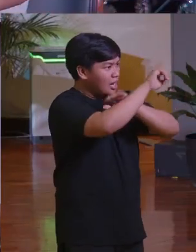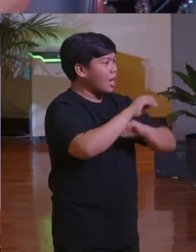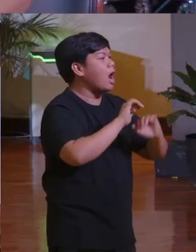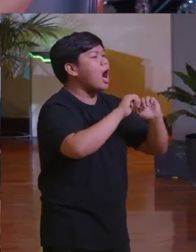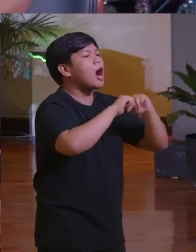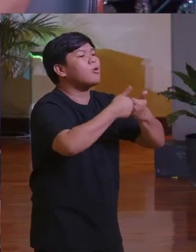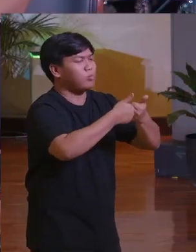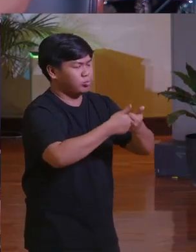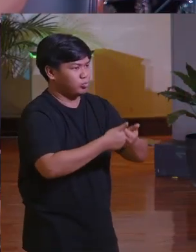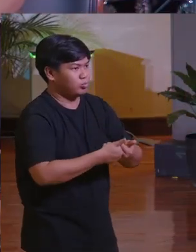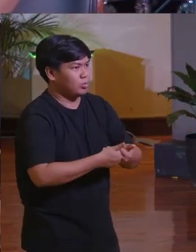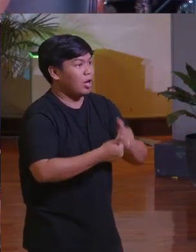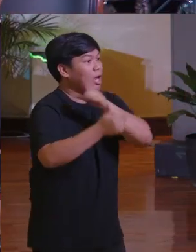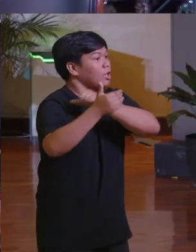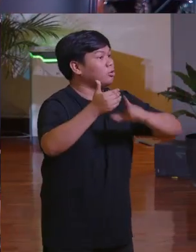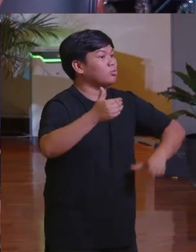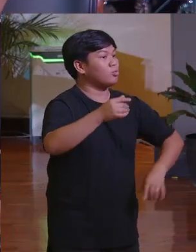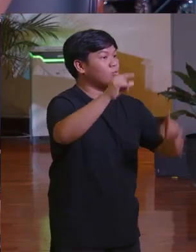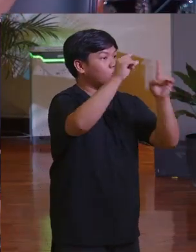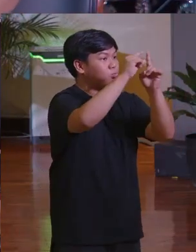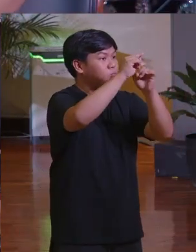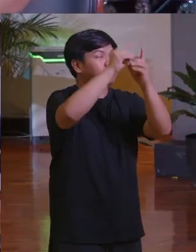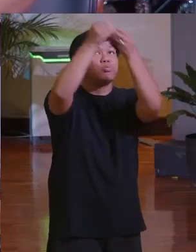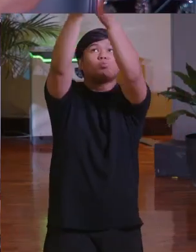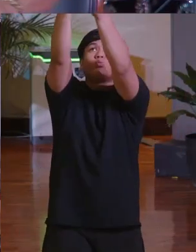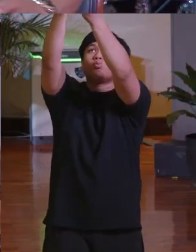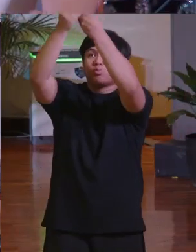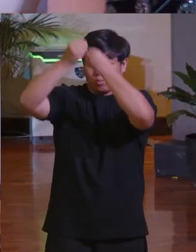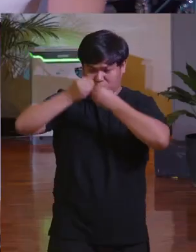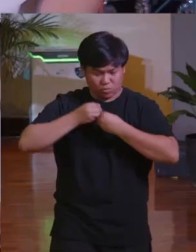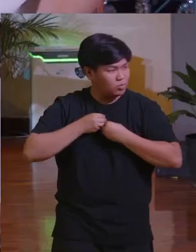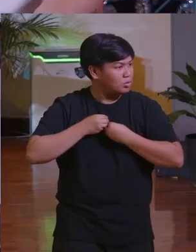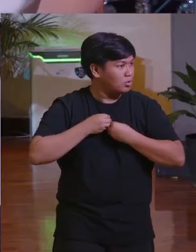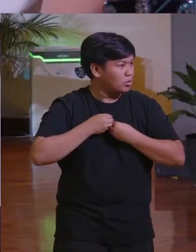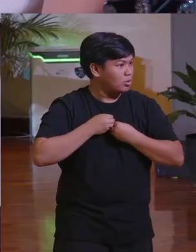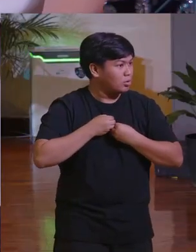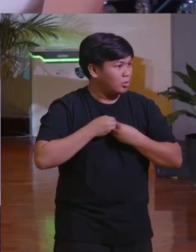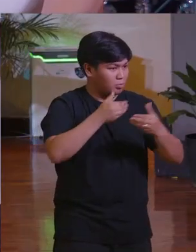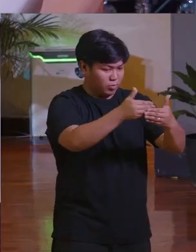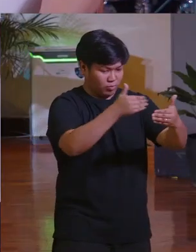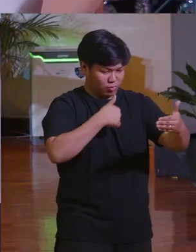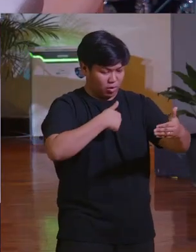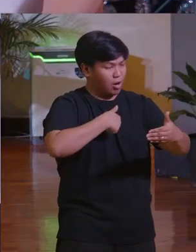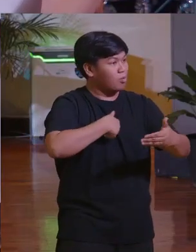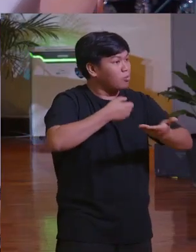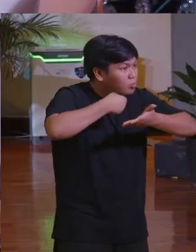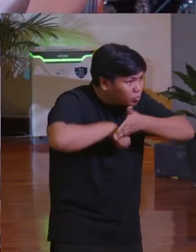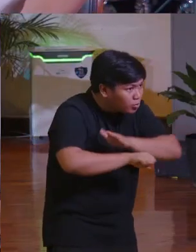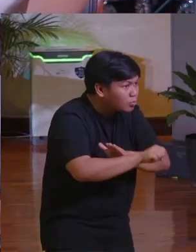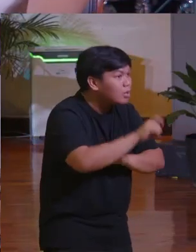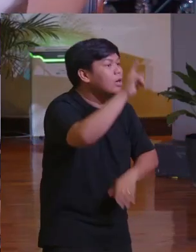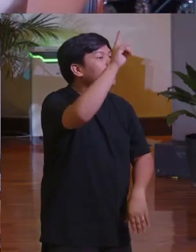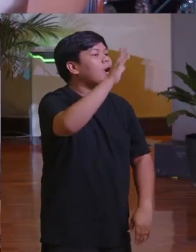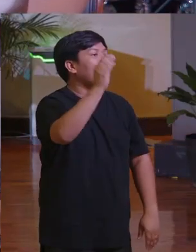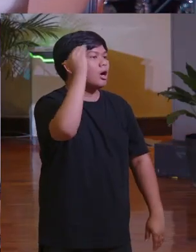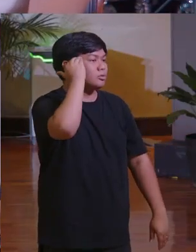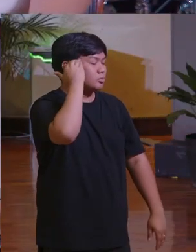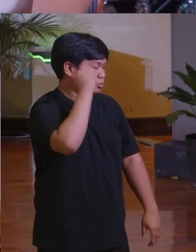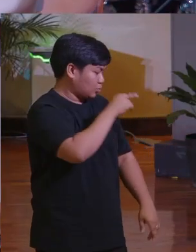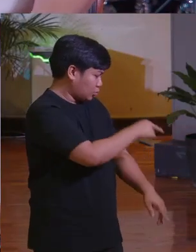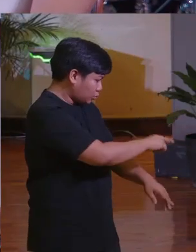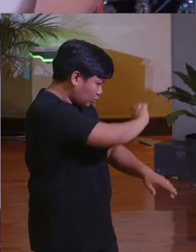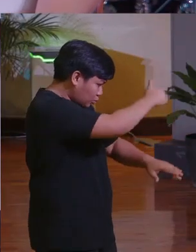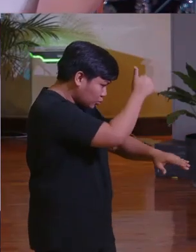Lord came to me, sabi niya, saying, before I formed you in the womb, I knew you. And before you were